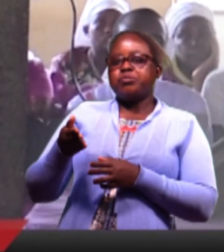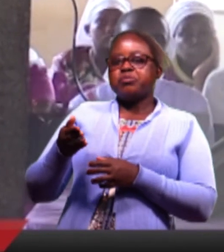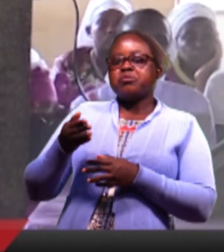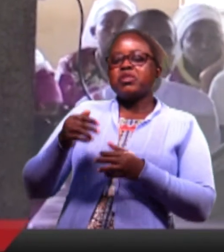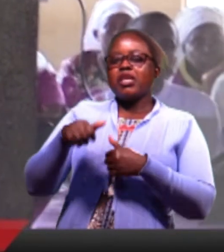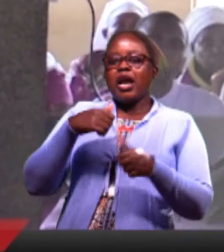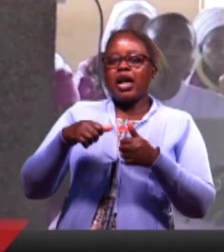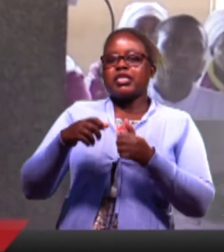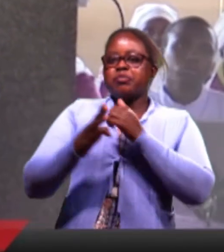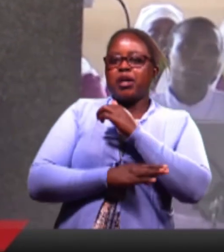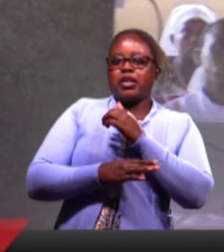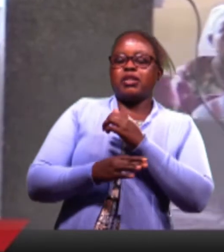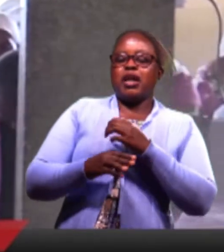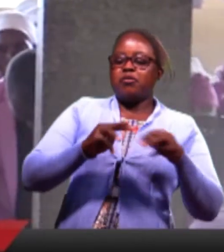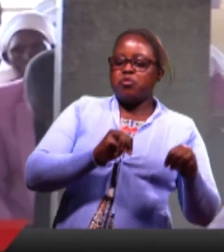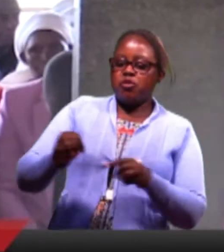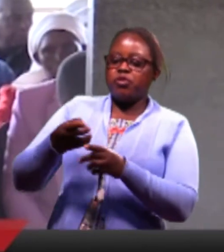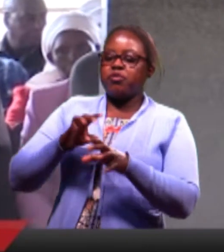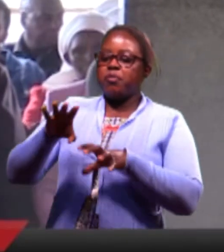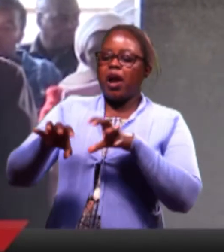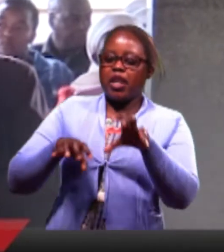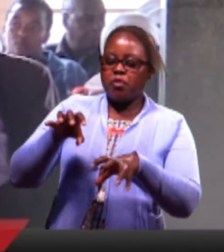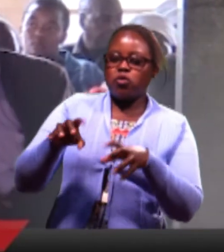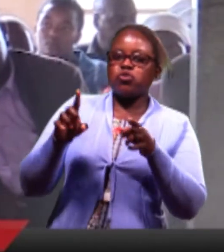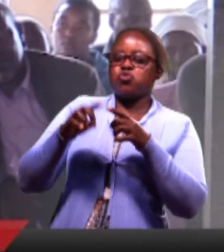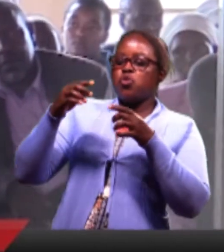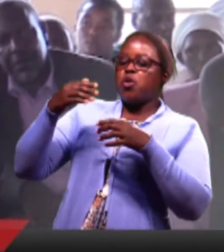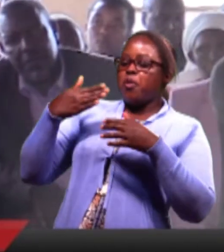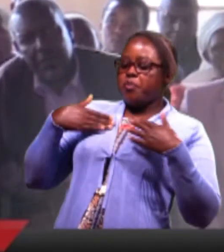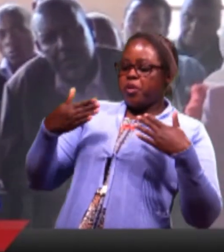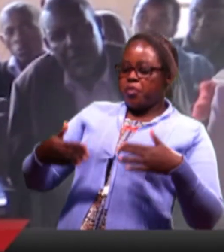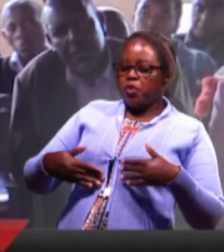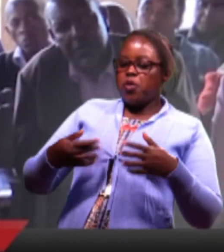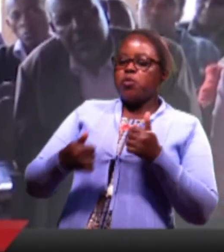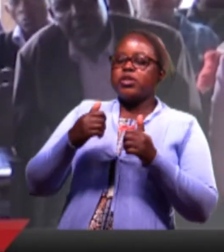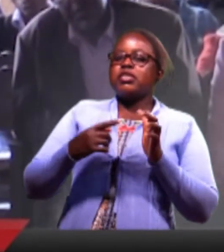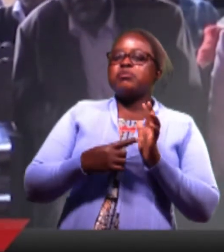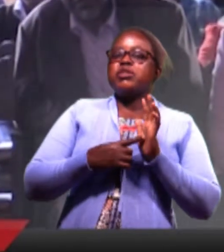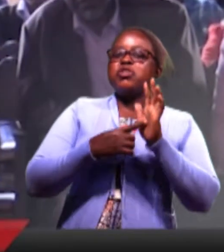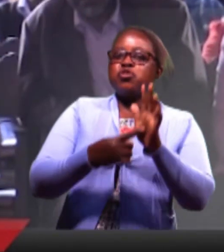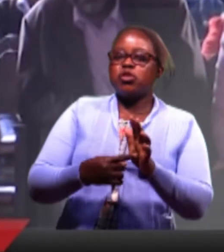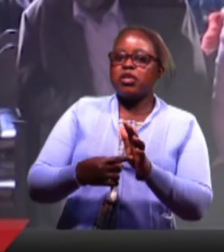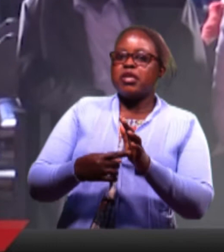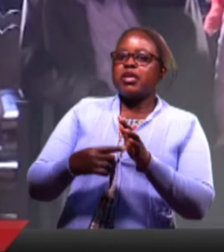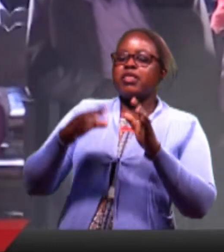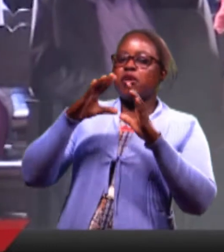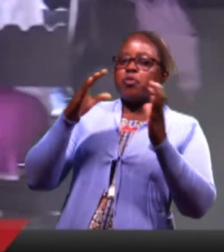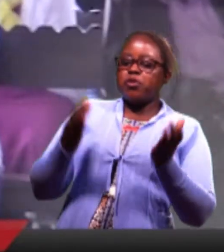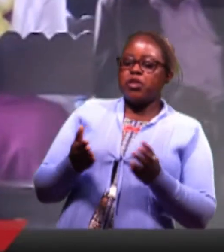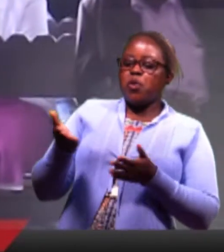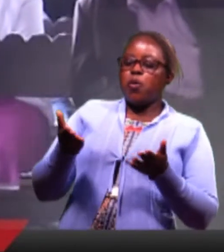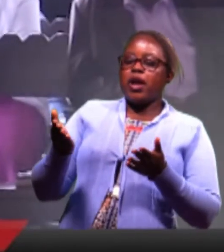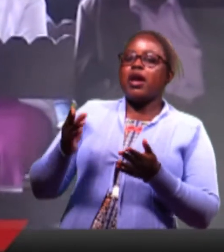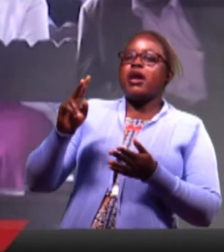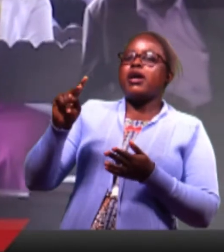unaonekana kuwatoka wanyama na kuwaingia binadamu, ukijidhihirisha katika jamii kwa matendo. Huku askofu